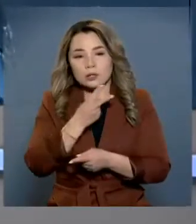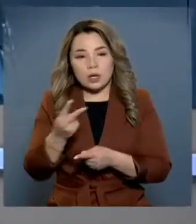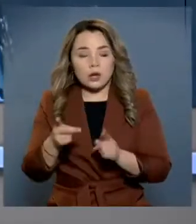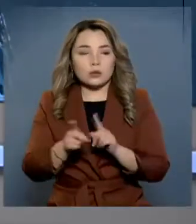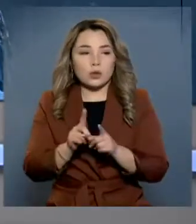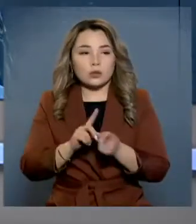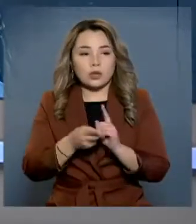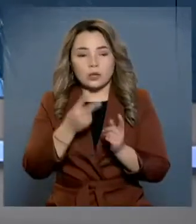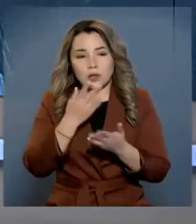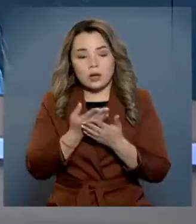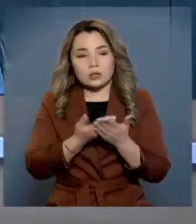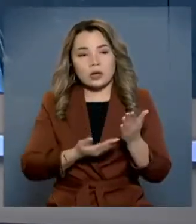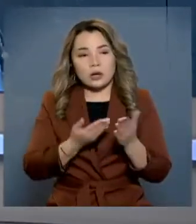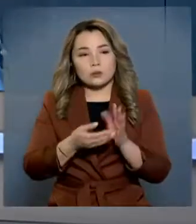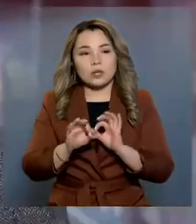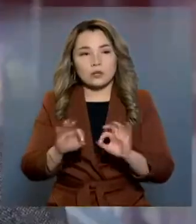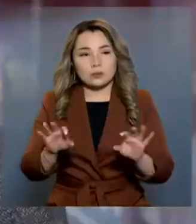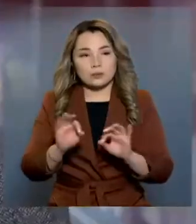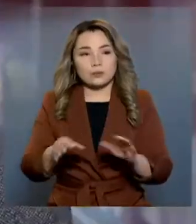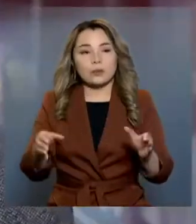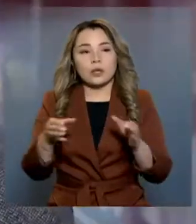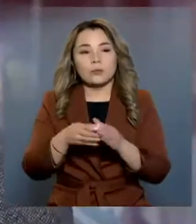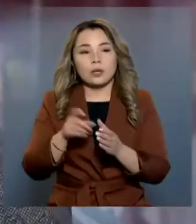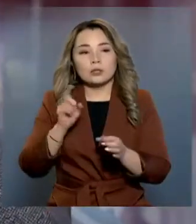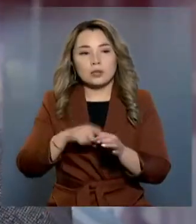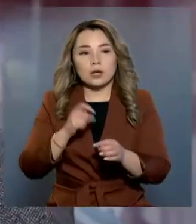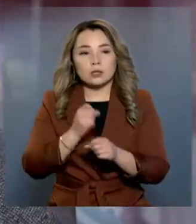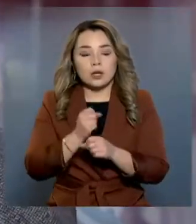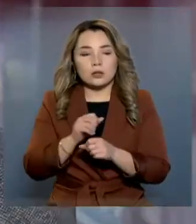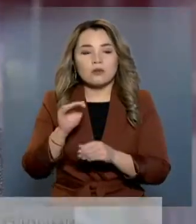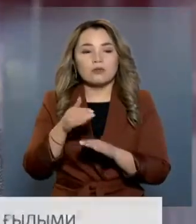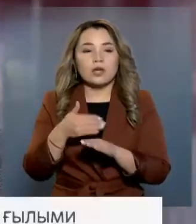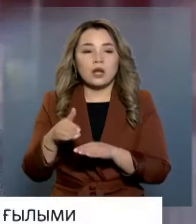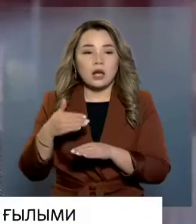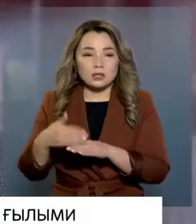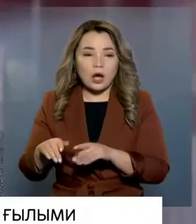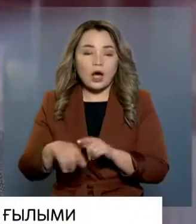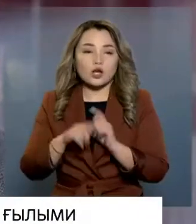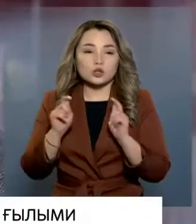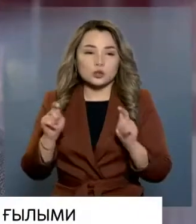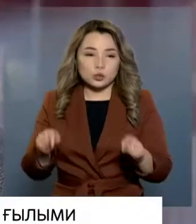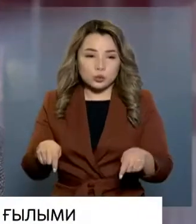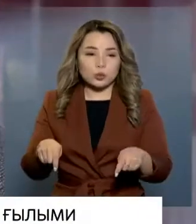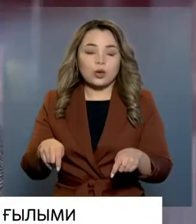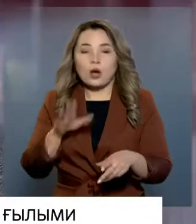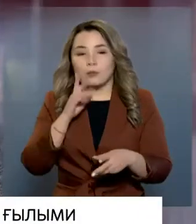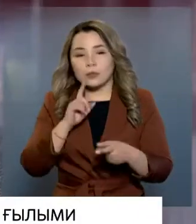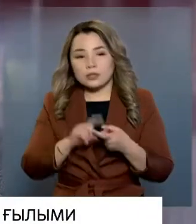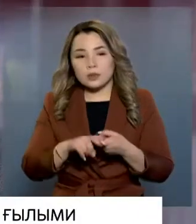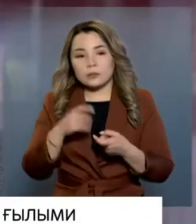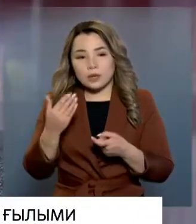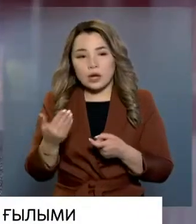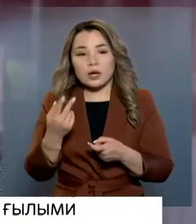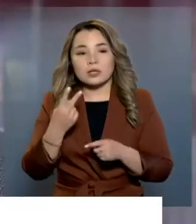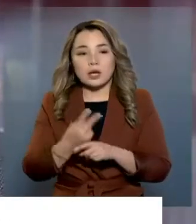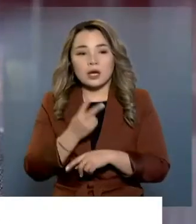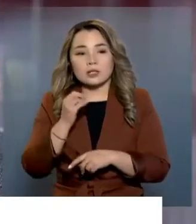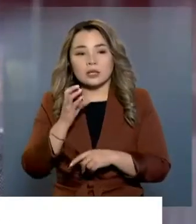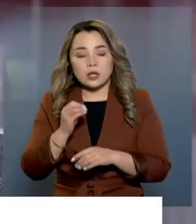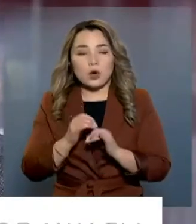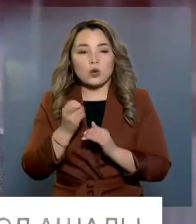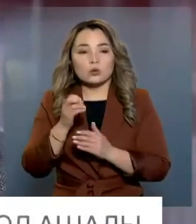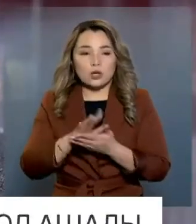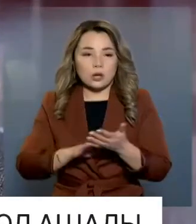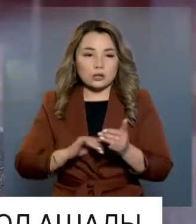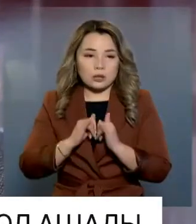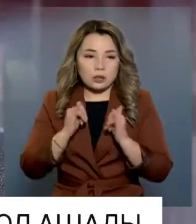дейді сарапшылар. Партияны Түркиеден өткізу, филиалдарды ашу мерзімдері 2 есе ұзартылды.